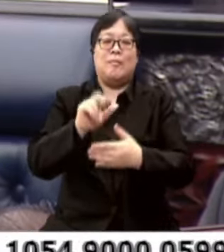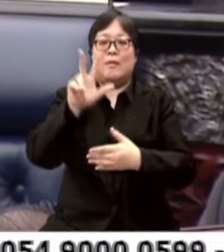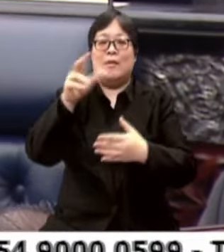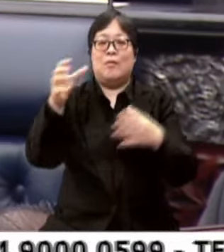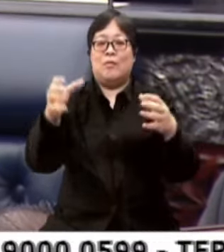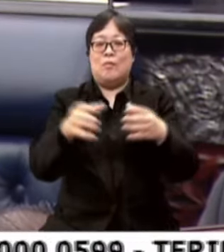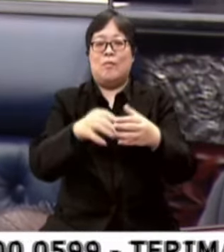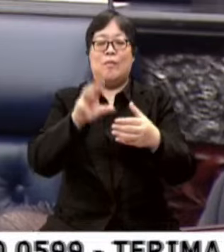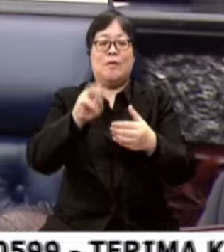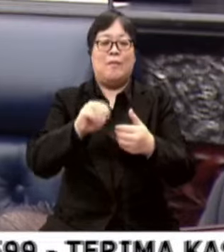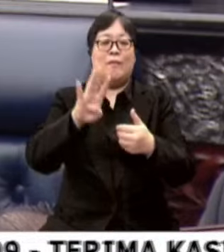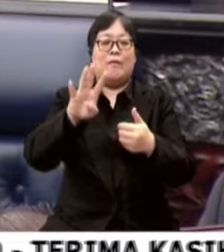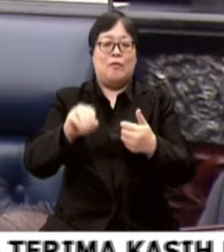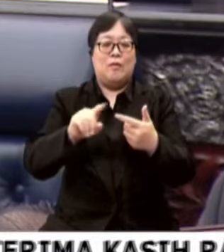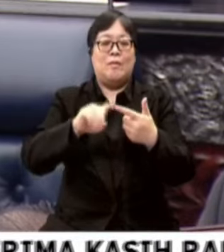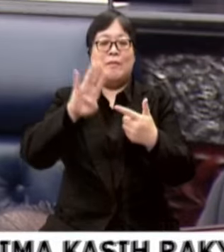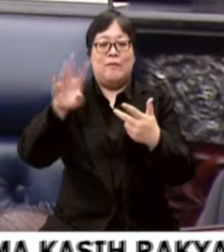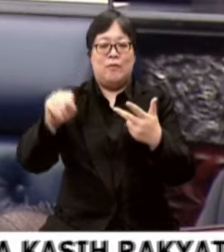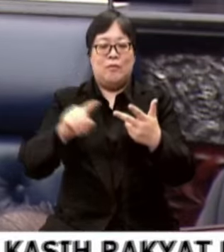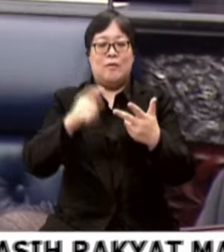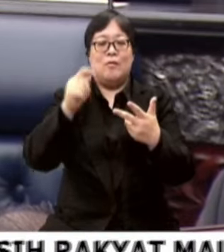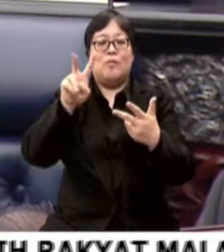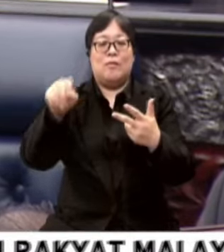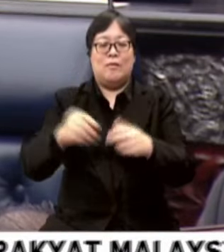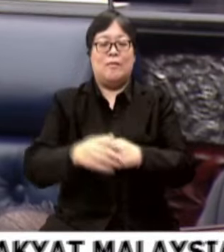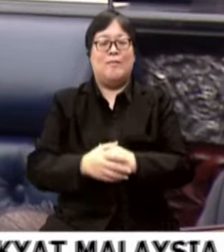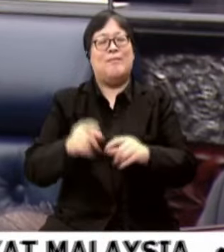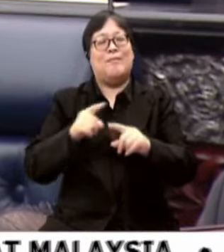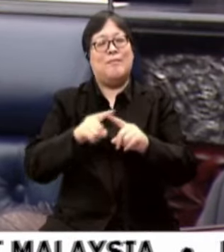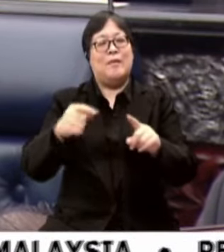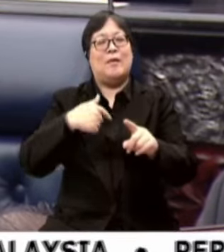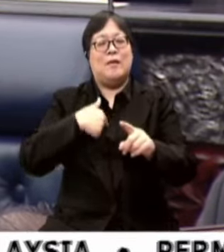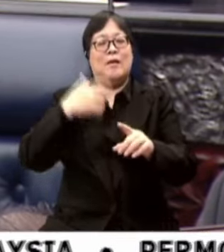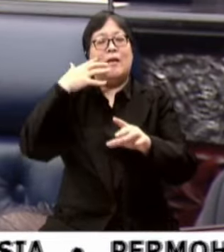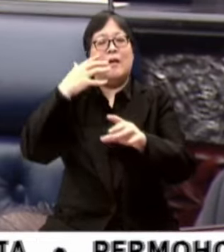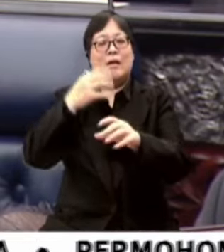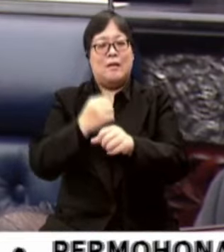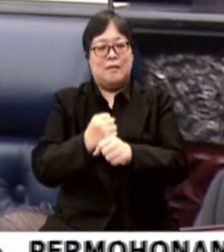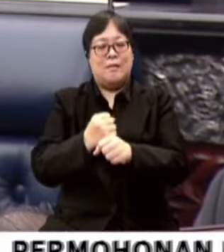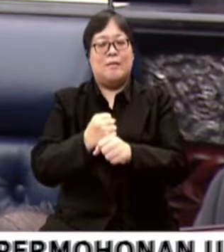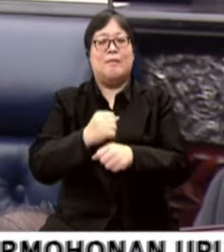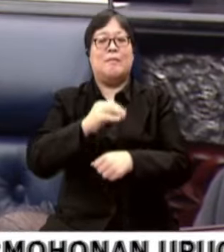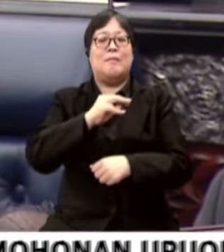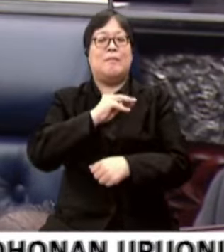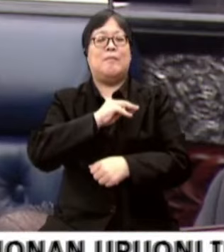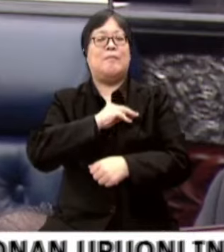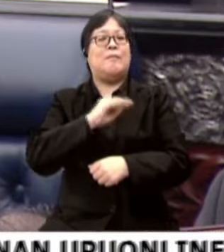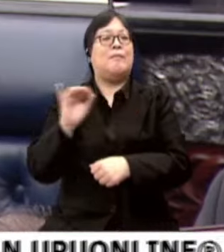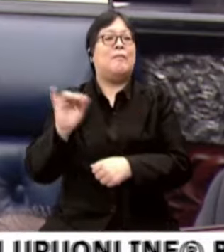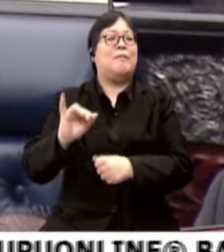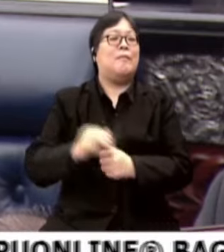ini M4 Tetapi saya yakin ya mau menteri juga